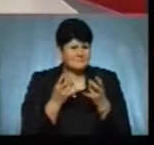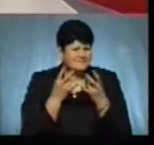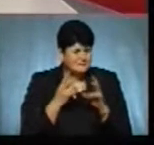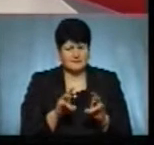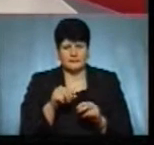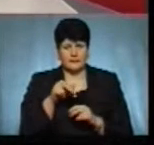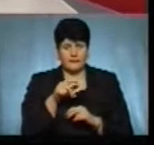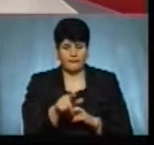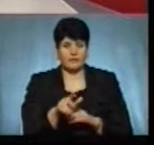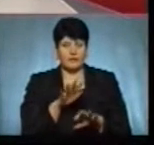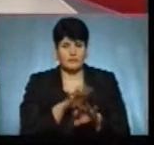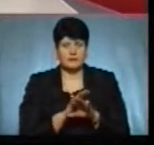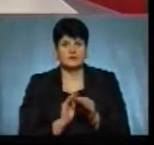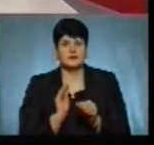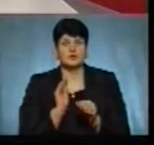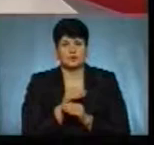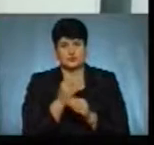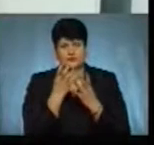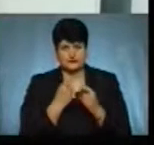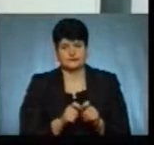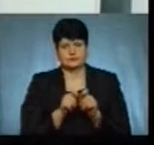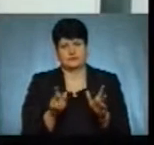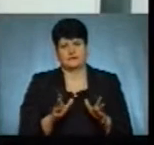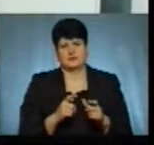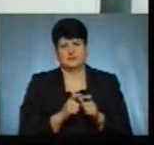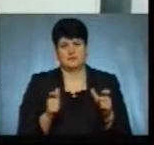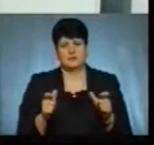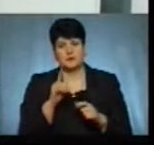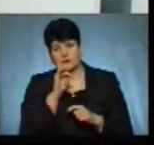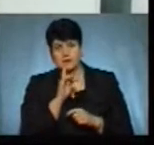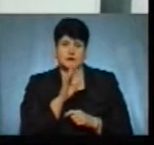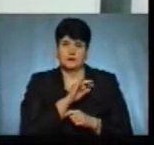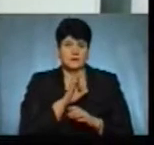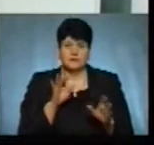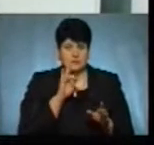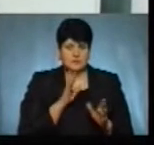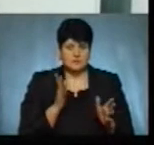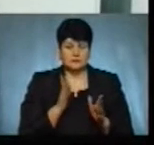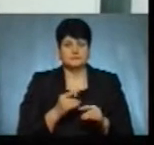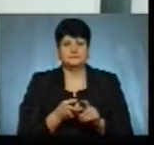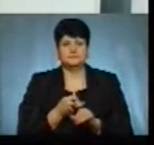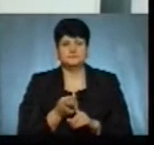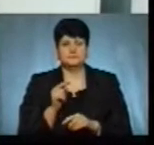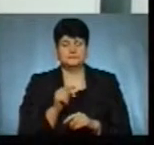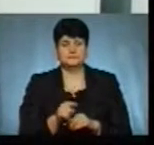відділення банку і відкривати додатково. Зручно це для громадян чи незручно? Ну, в першу чергу, все залежить від того, які